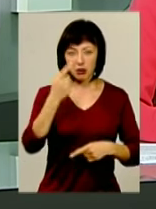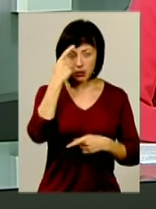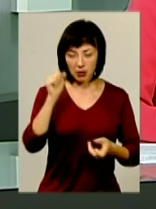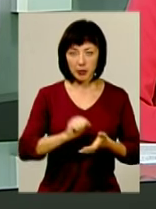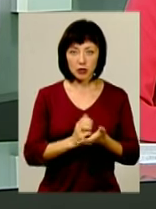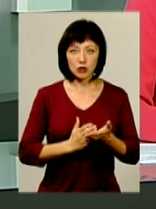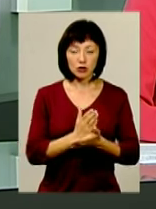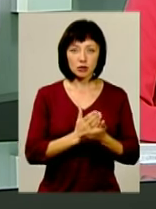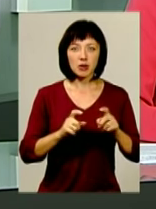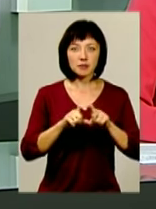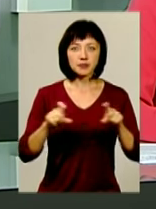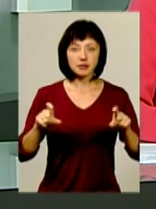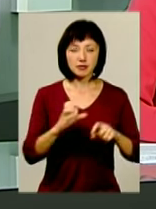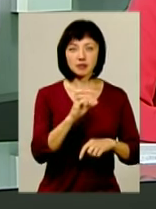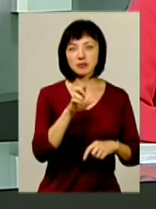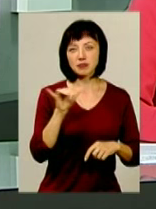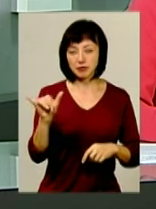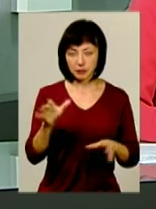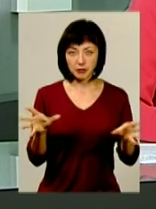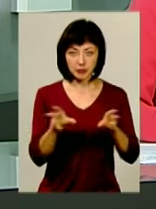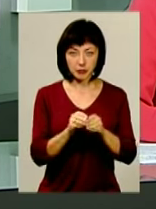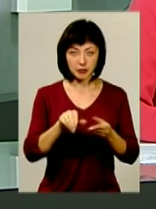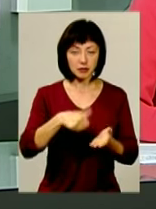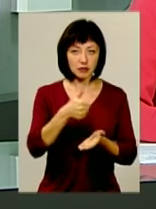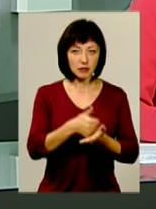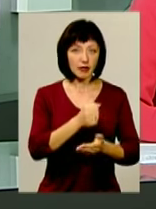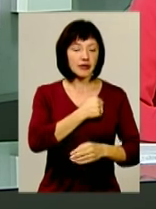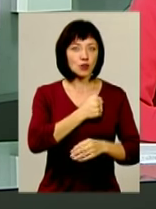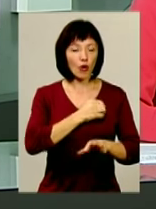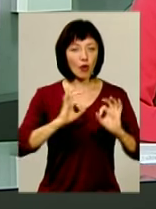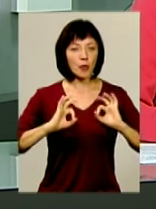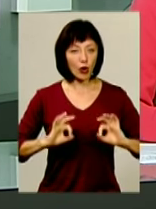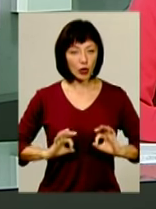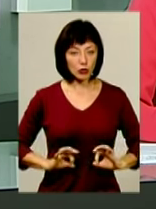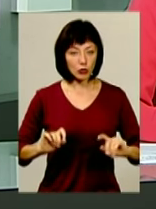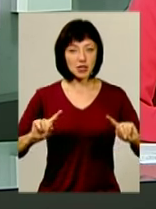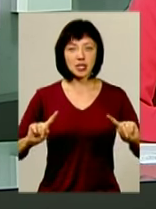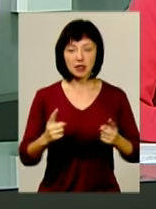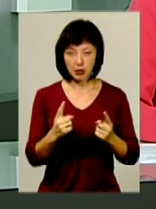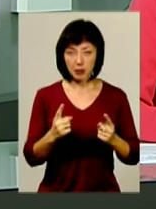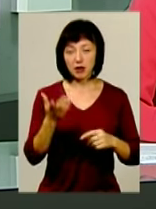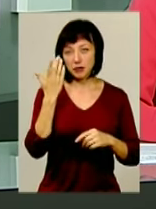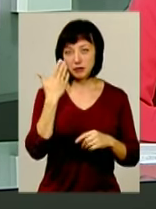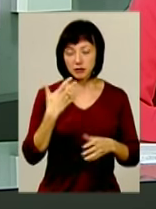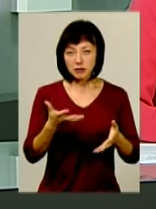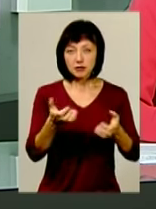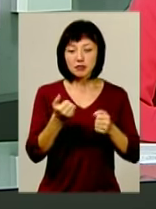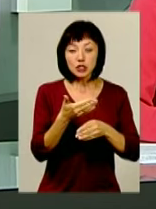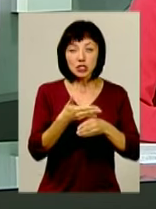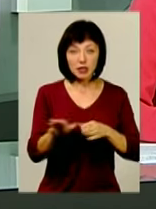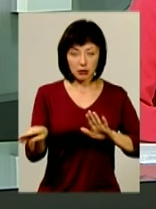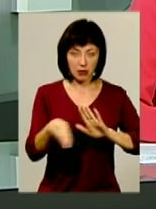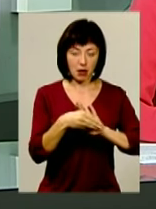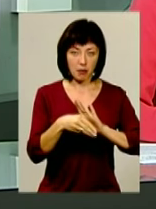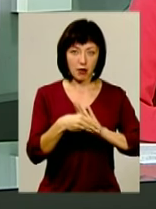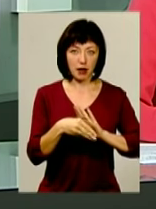прес-служба відомства. Служба безпеки України спільно із головною військовою прокуратурою затримала зловмисника під час одержання частини